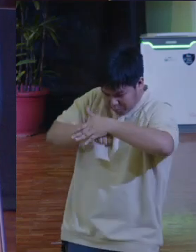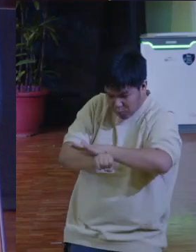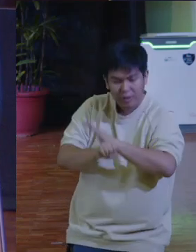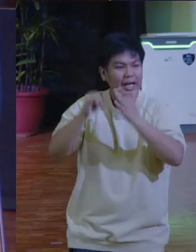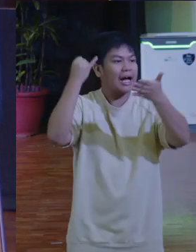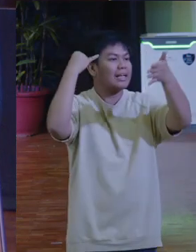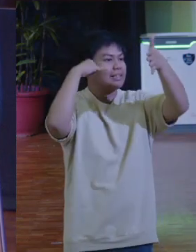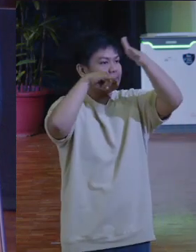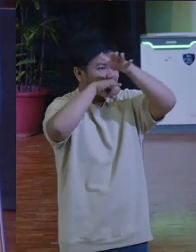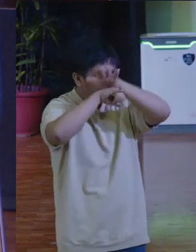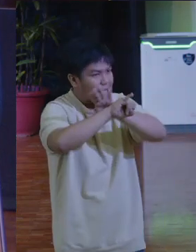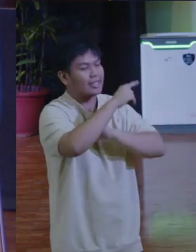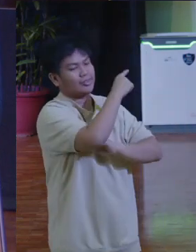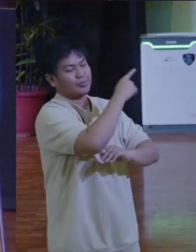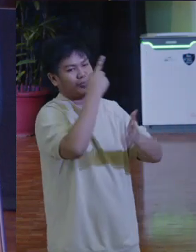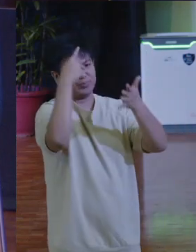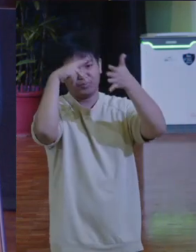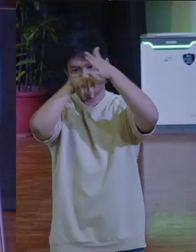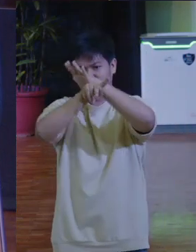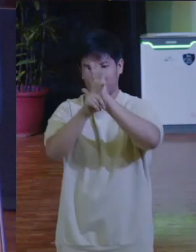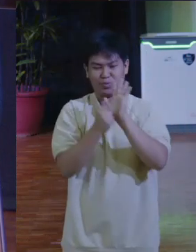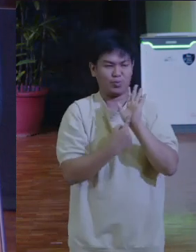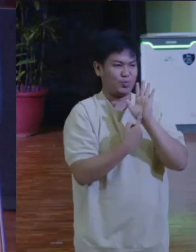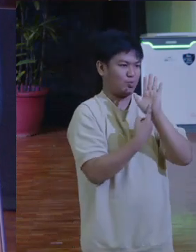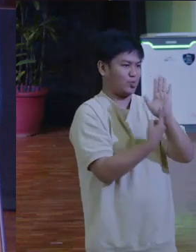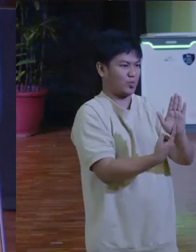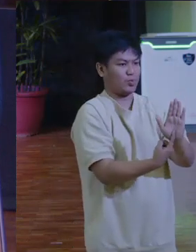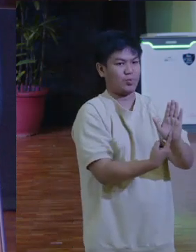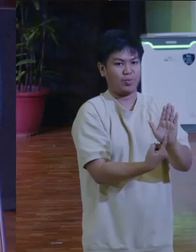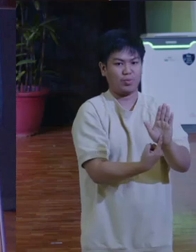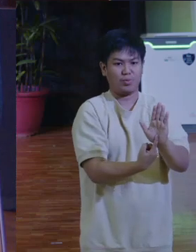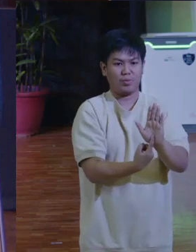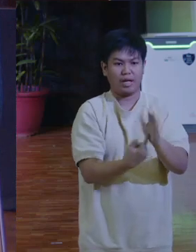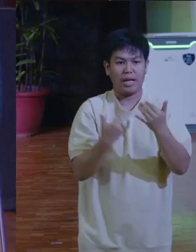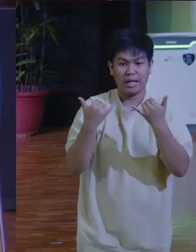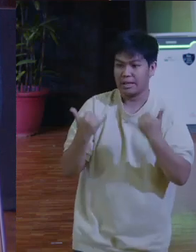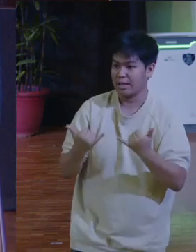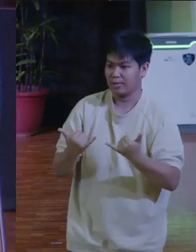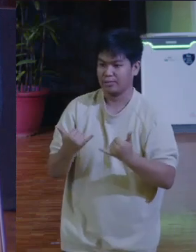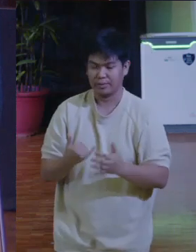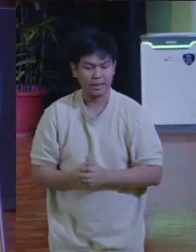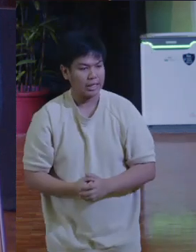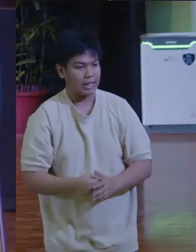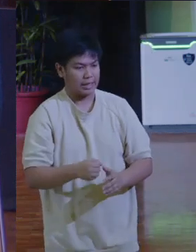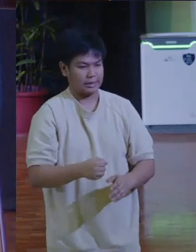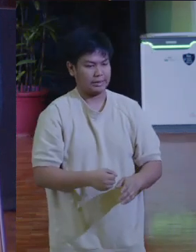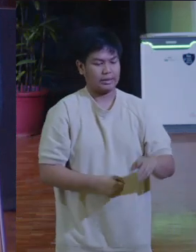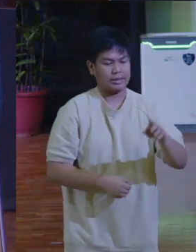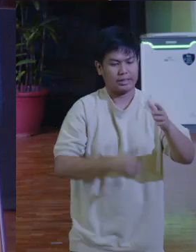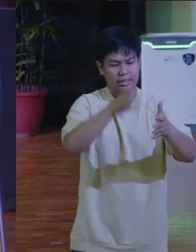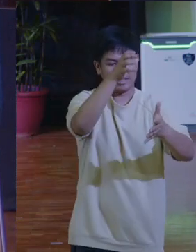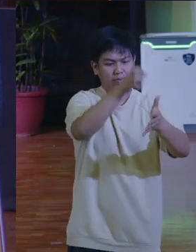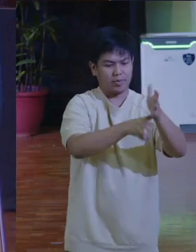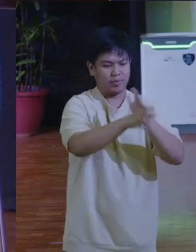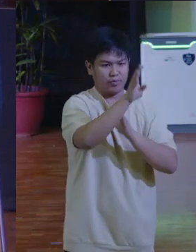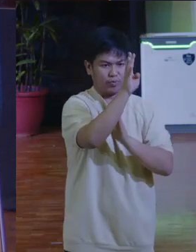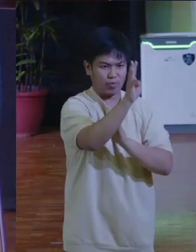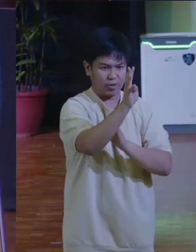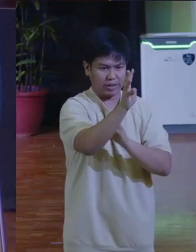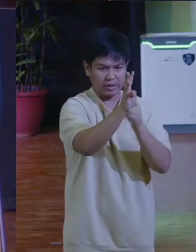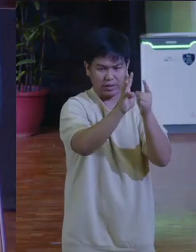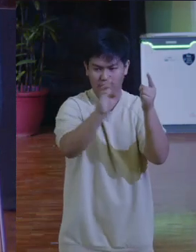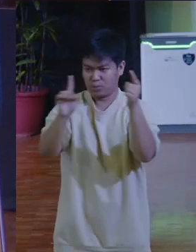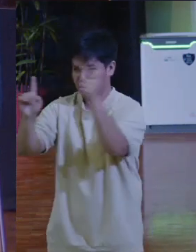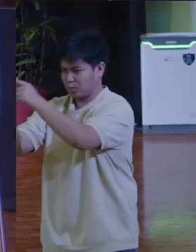binabasa. At doon sa pangalawang bahagi ng Isaiah, chapter 40 hanggang